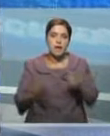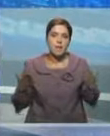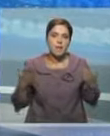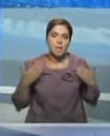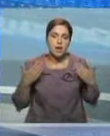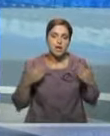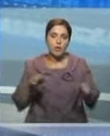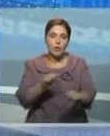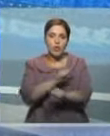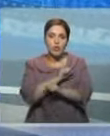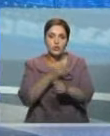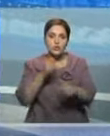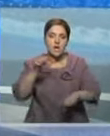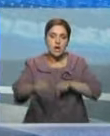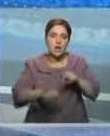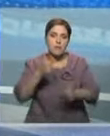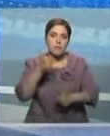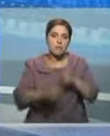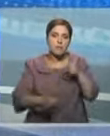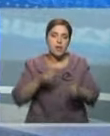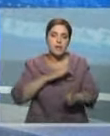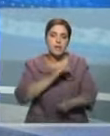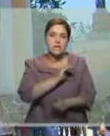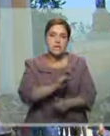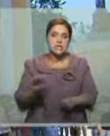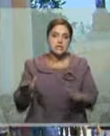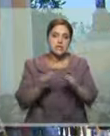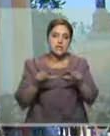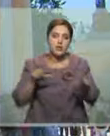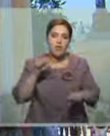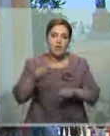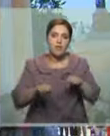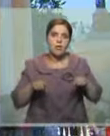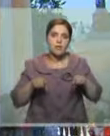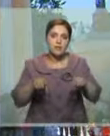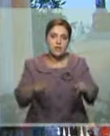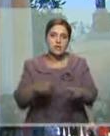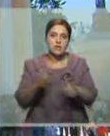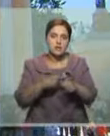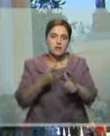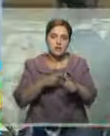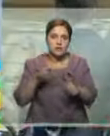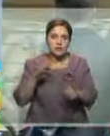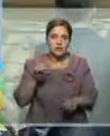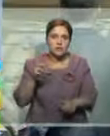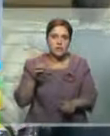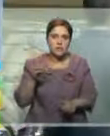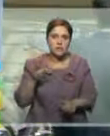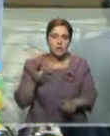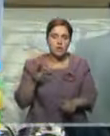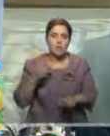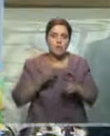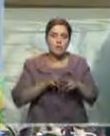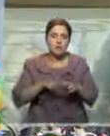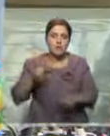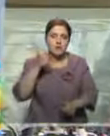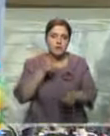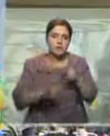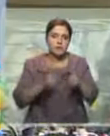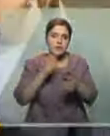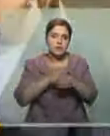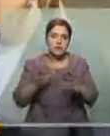и отдыха сегодня на велотреке соревновались воспитанники детских садов. Велопробег для дошколят назвали «Тур де Медео». От обычных соревнований его отличало только